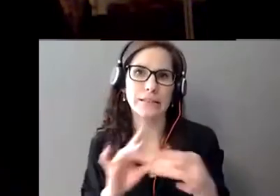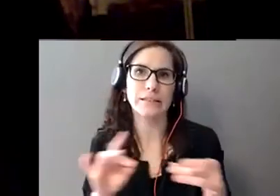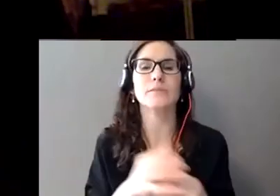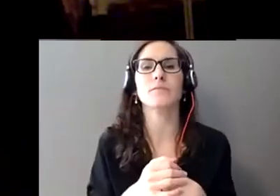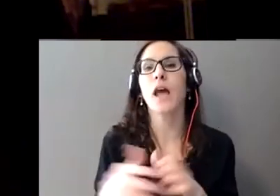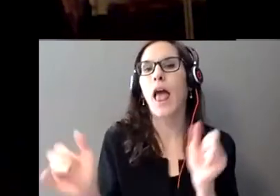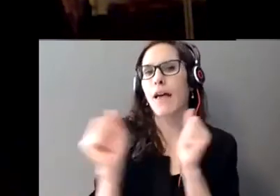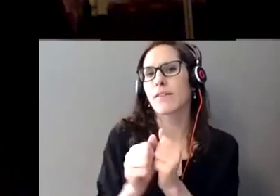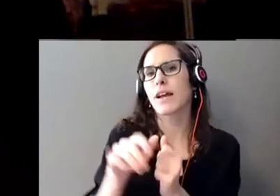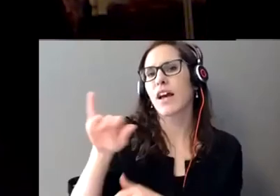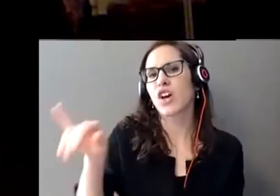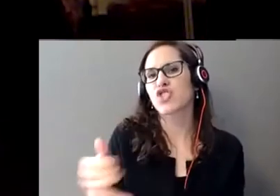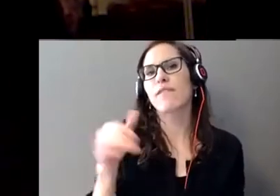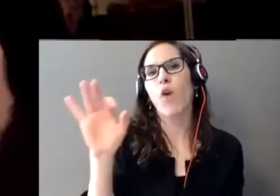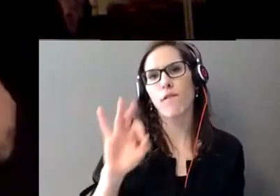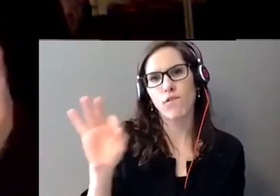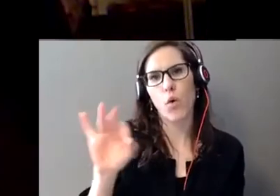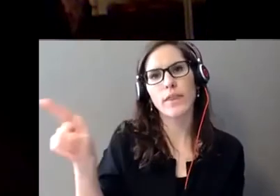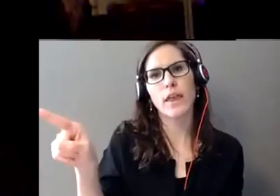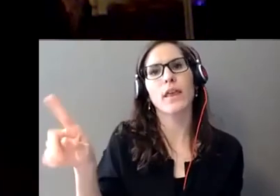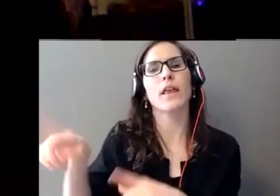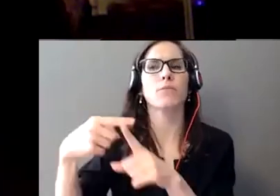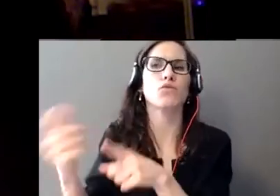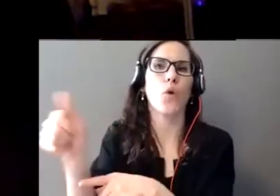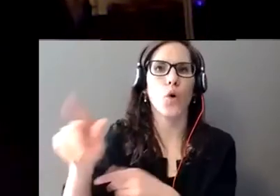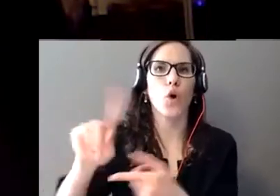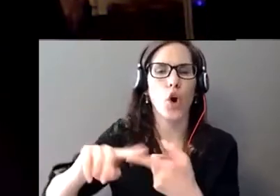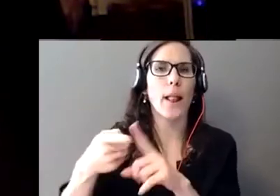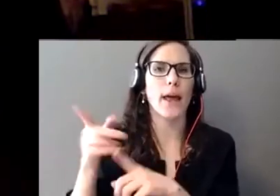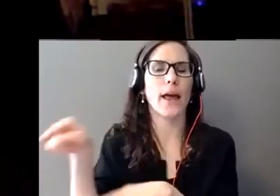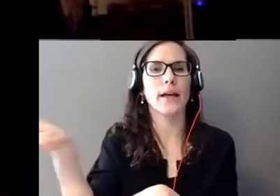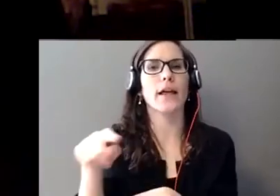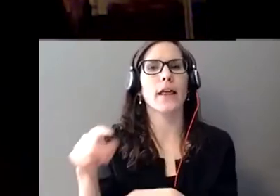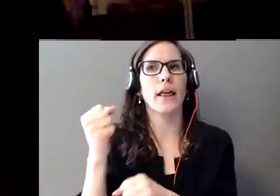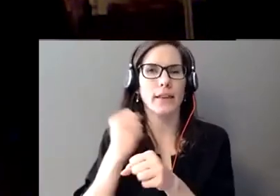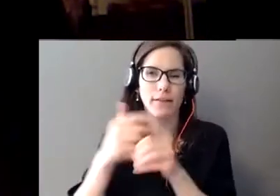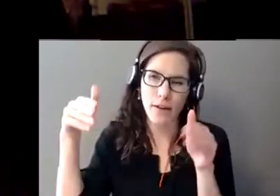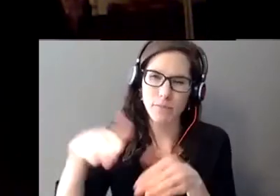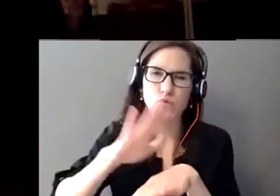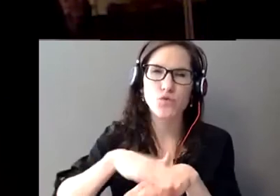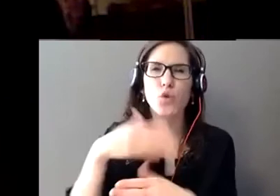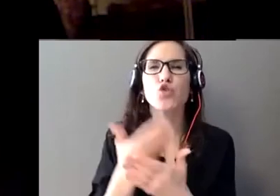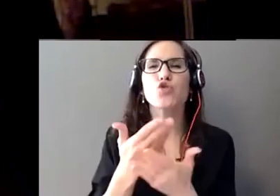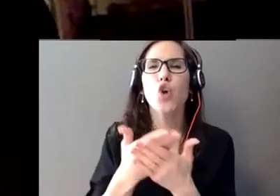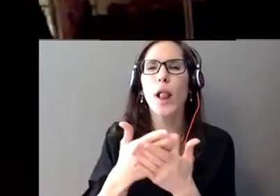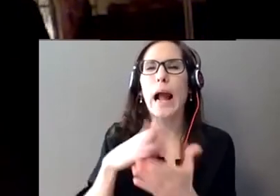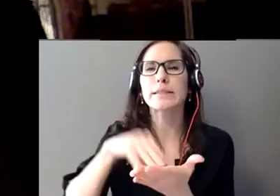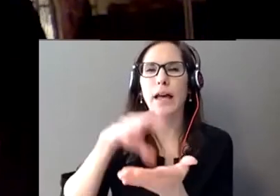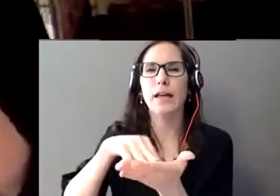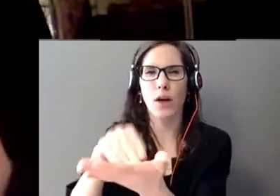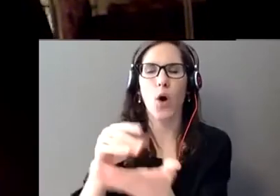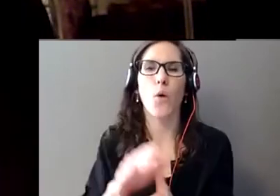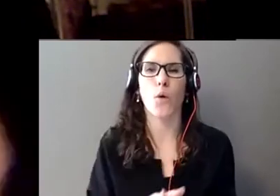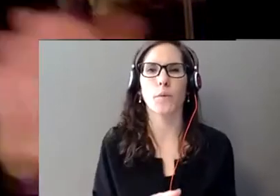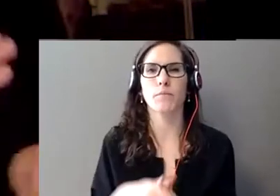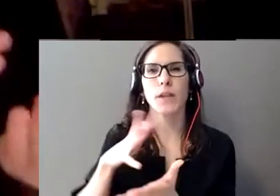collègue qui travaille beaucoup sur la question de la scolarisation. C'est une étude rétrospective sur la base